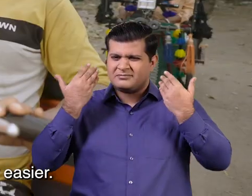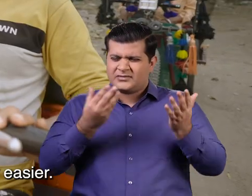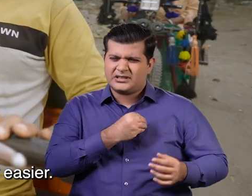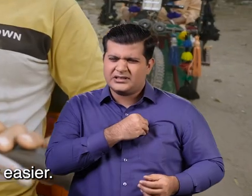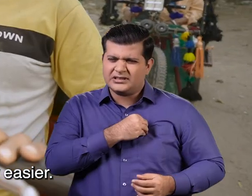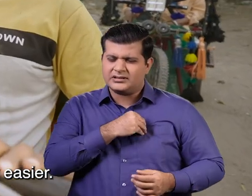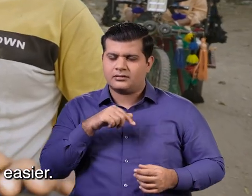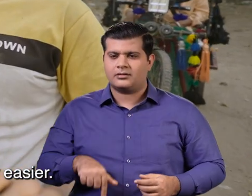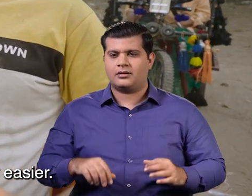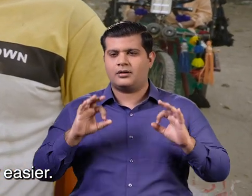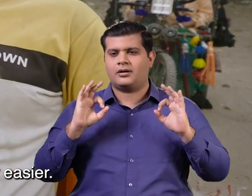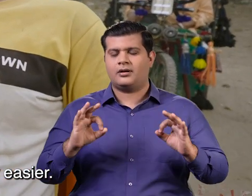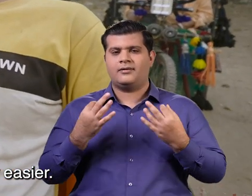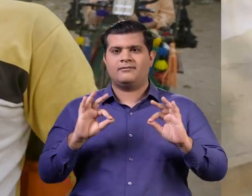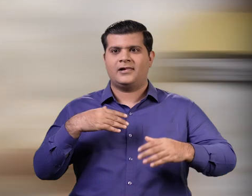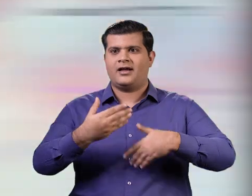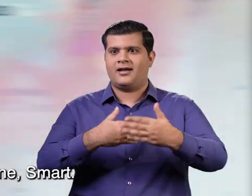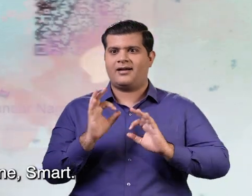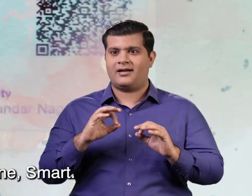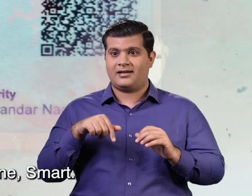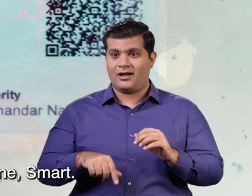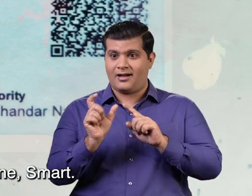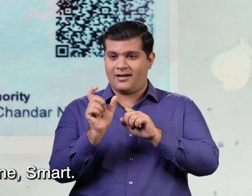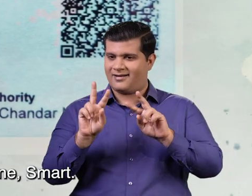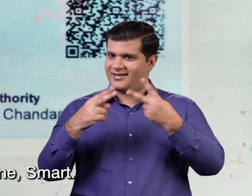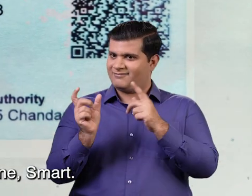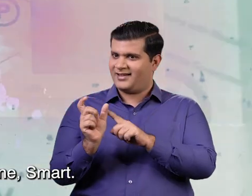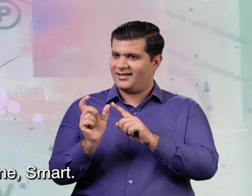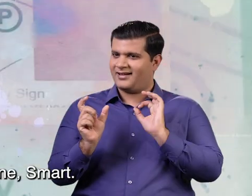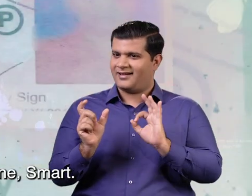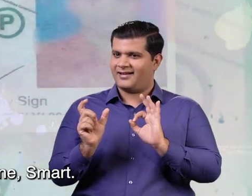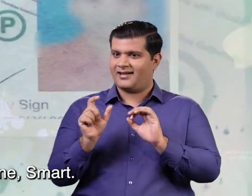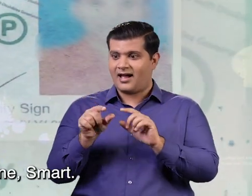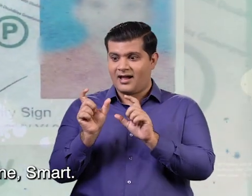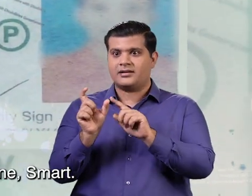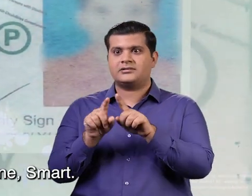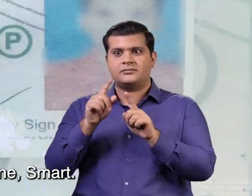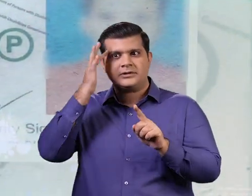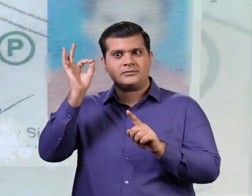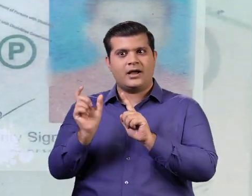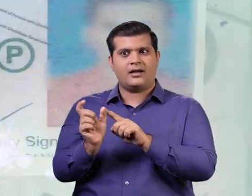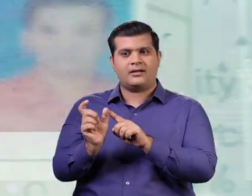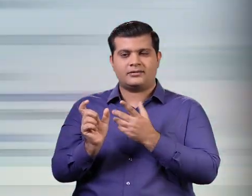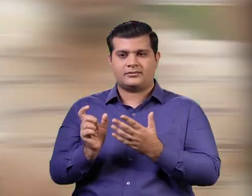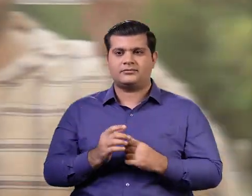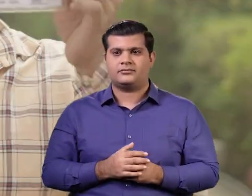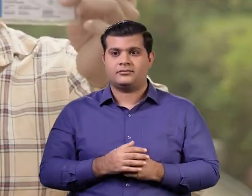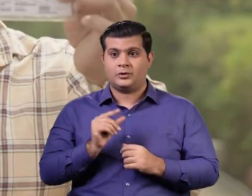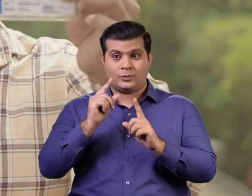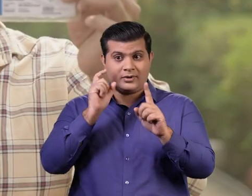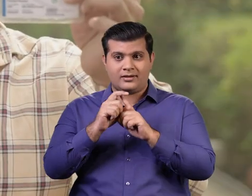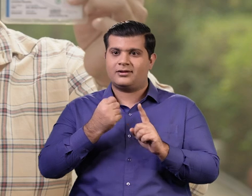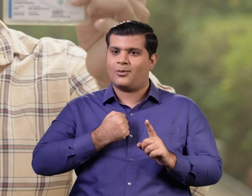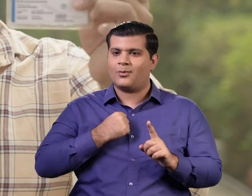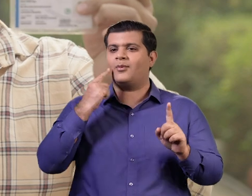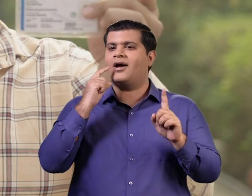दुर्गम सफर को आसान बनाने के लिए मेरे इस अनोखे कार्ड को स्मार्ट बनाने के लिए यूडी